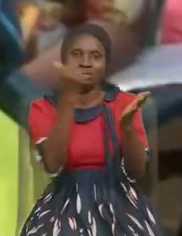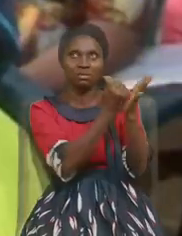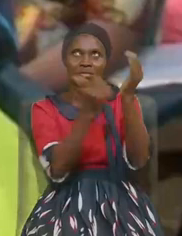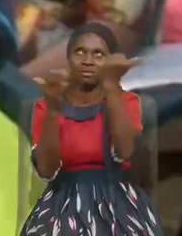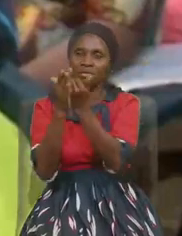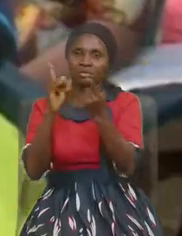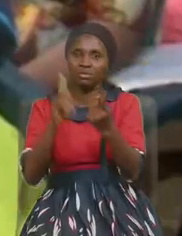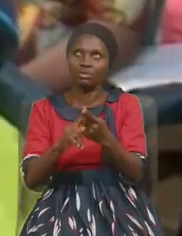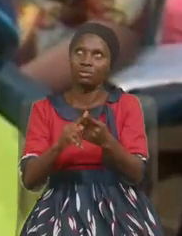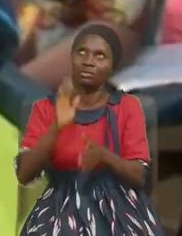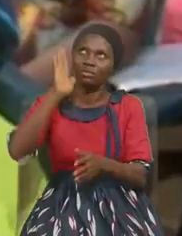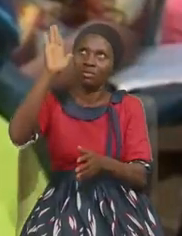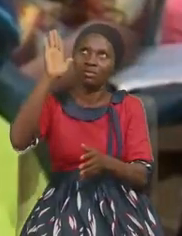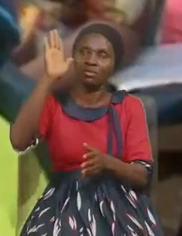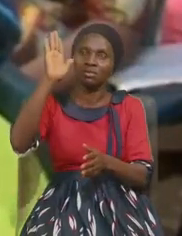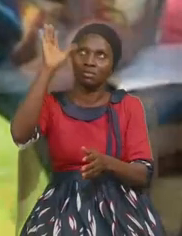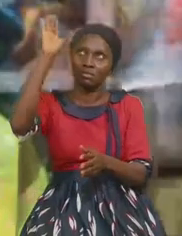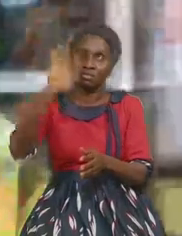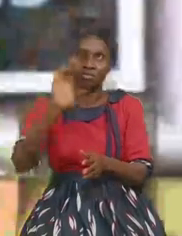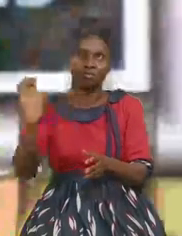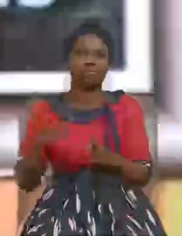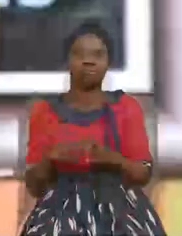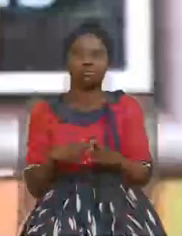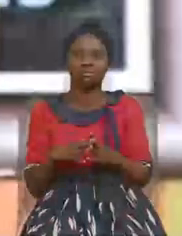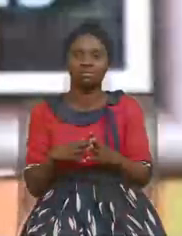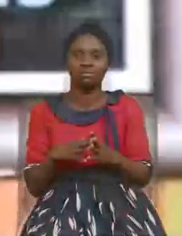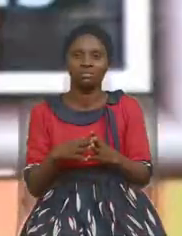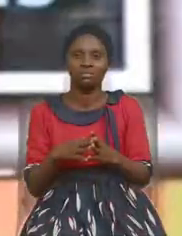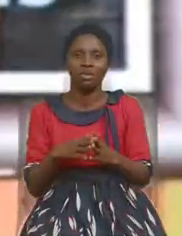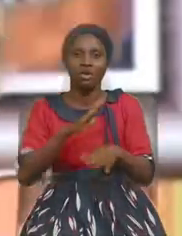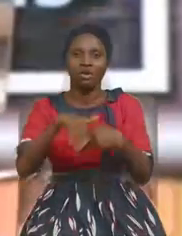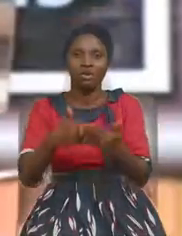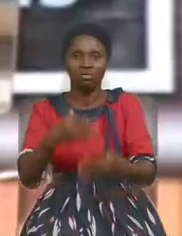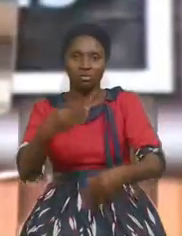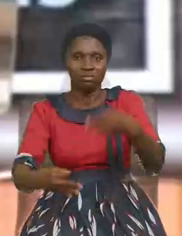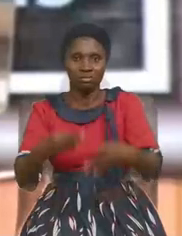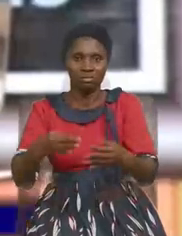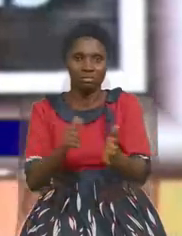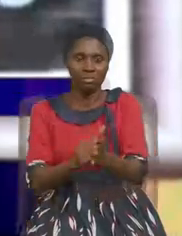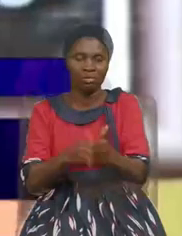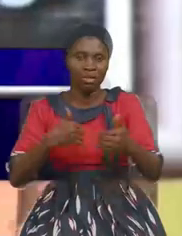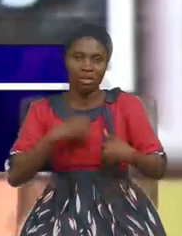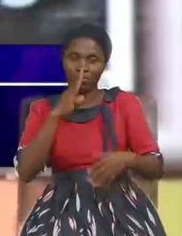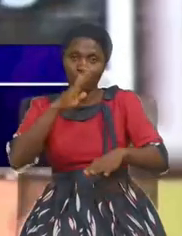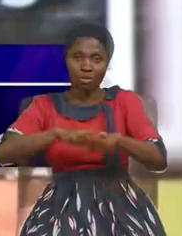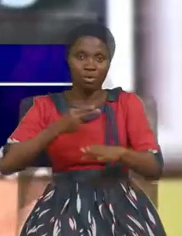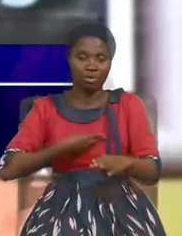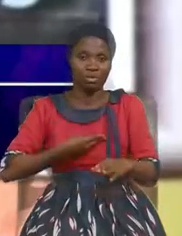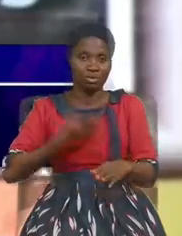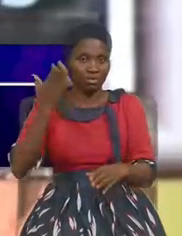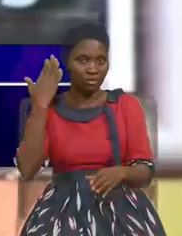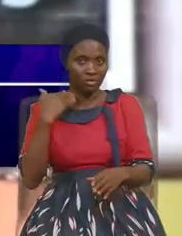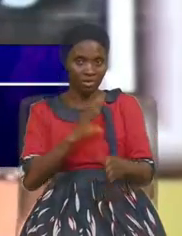Vous voyez ici donc les jugements qui devaient s'abattre sur nous. Christ, à cause de sa mort,